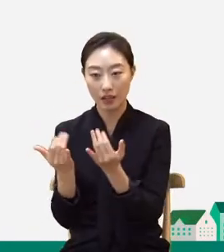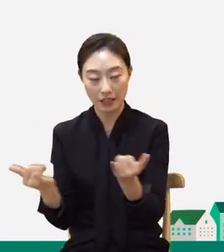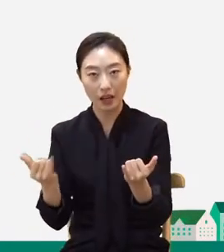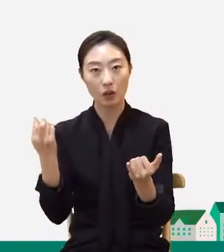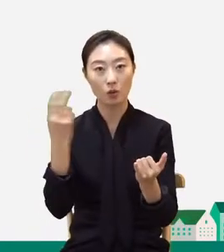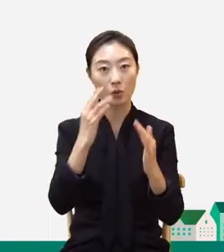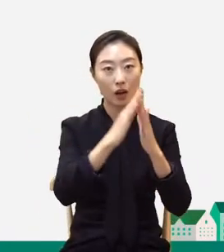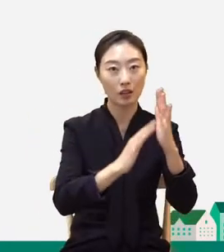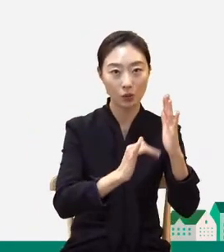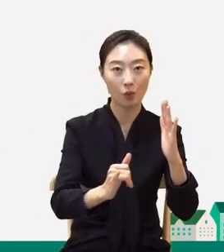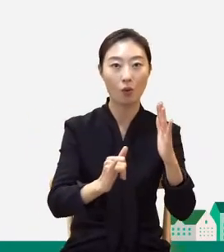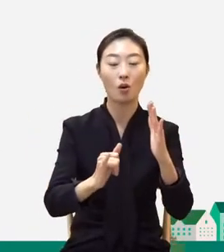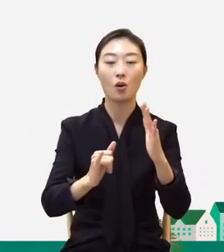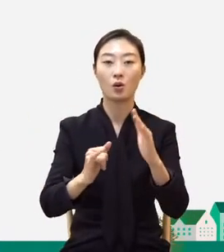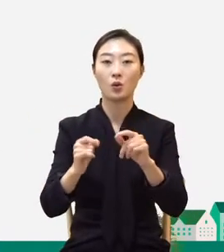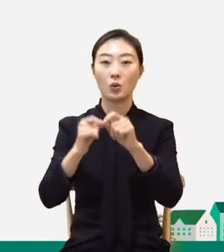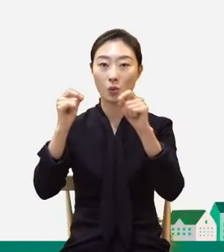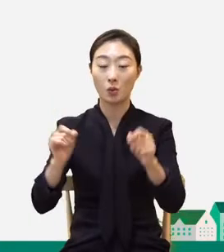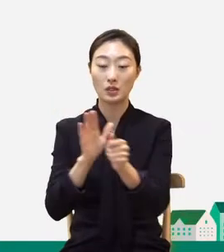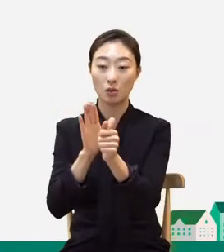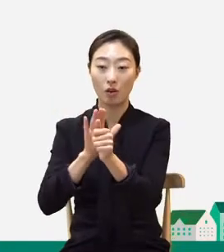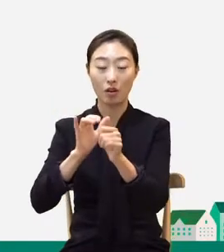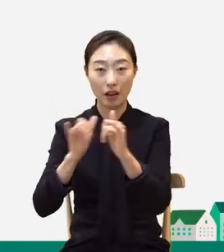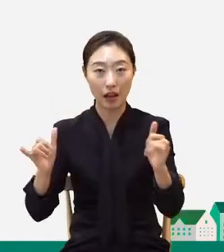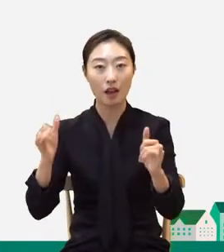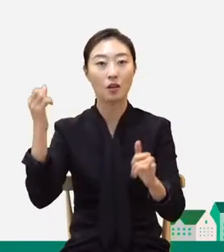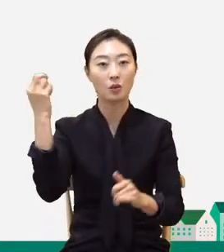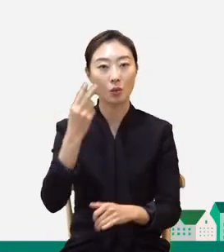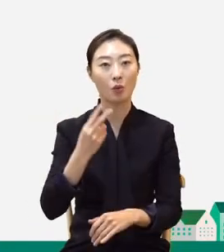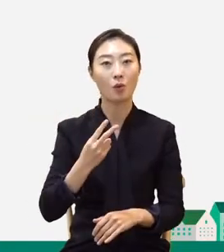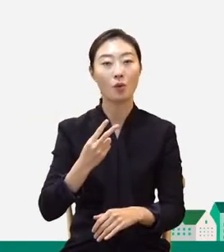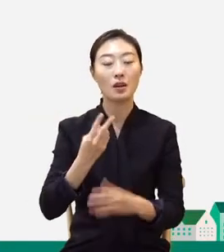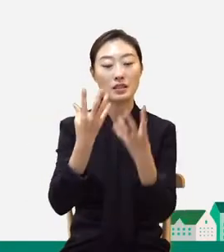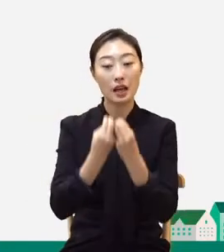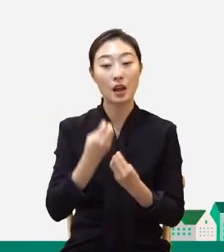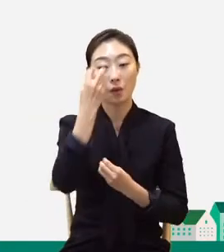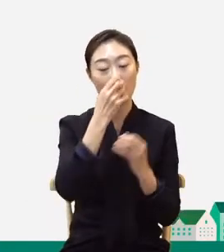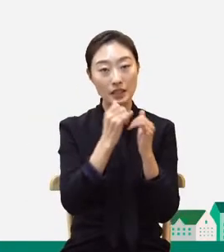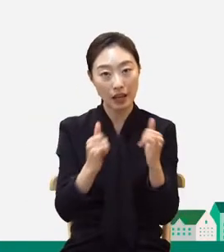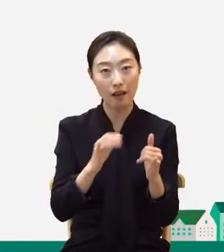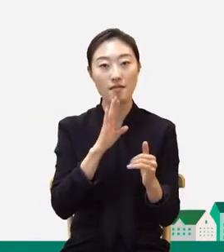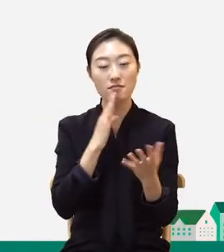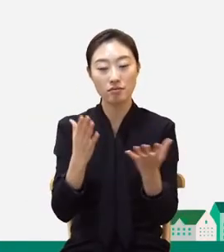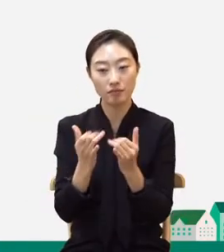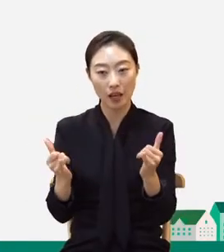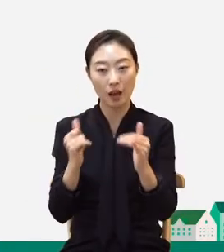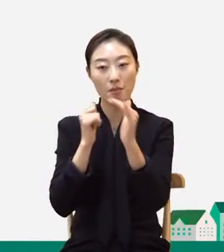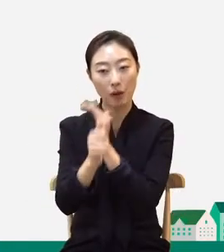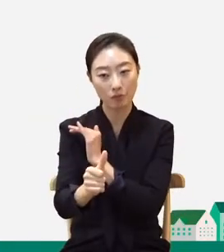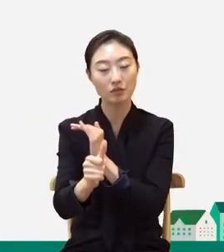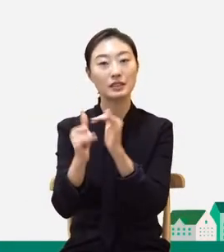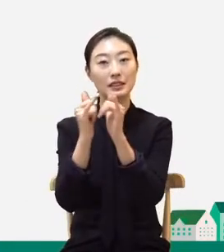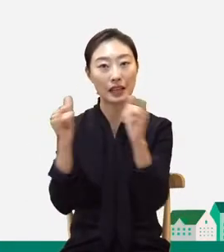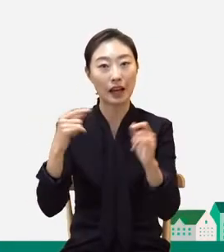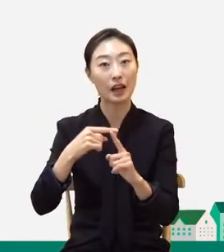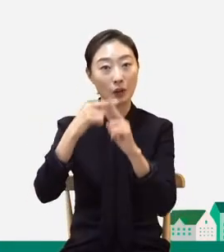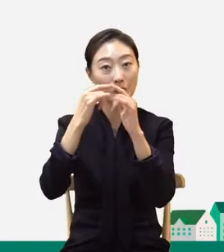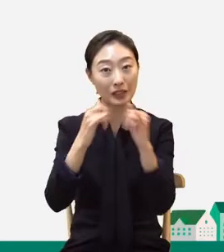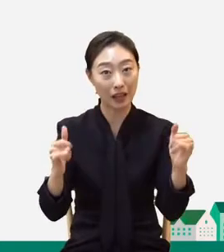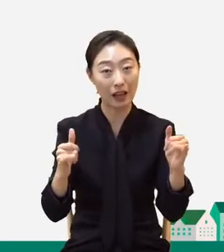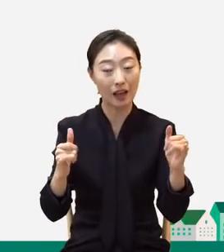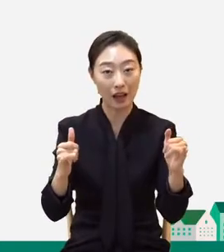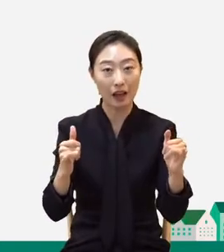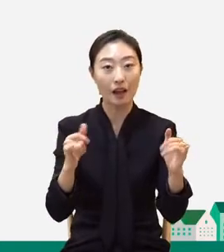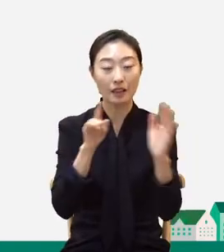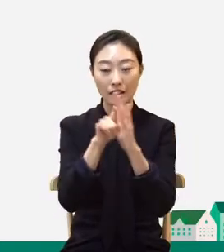가족분들, 동료지원과 사례관리자, 그리고 입주자분들이 이용하는 주간지원시설의 실무자, 방문간호사 이런 관계자분들